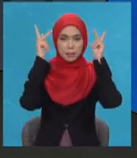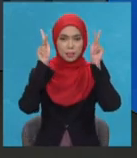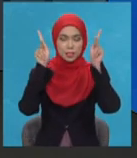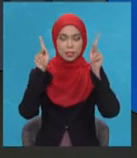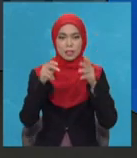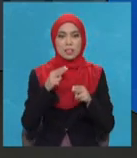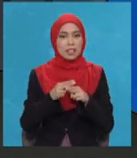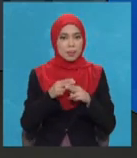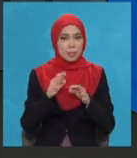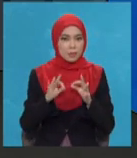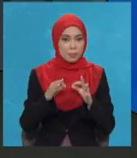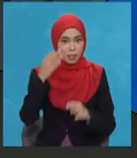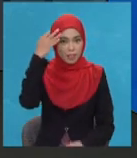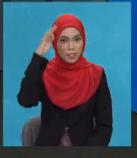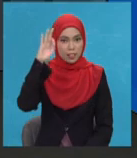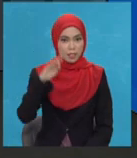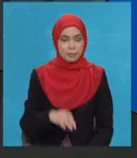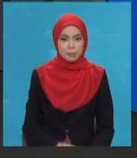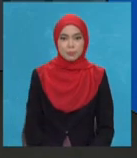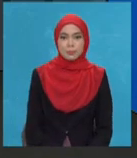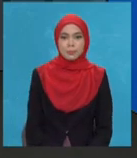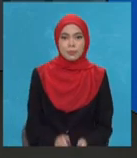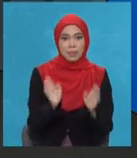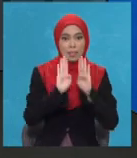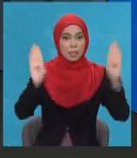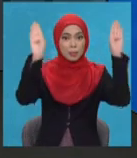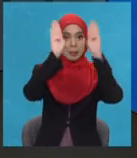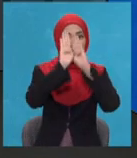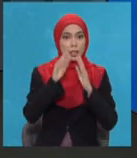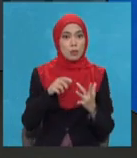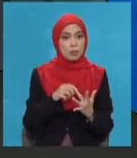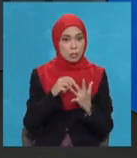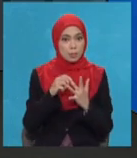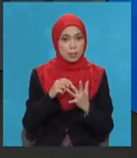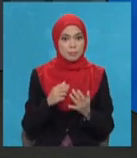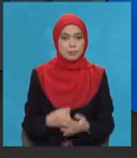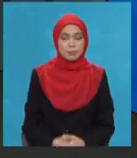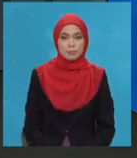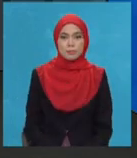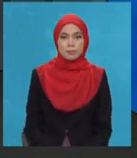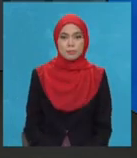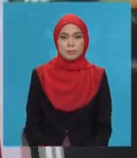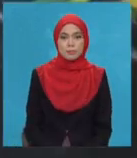Muhammad Johari saya Umi masitas Osman berita-berita utama malam ini